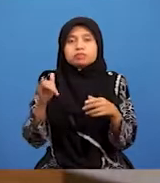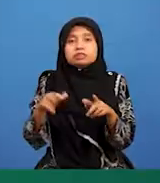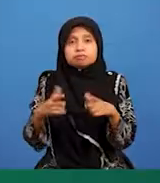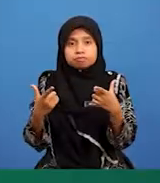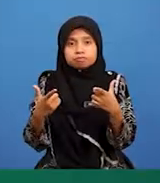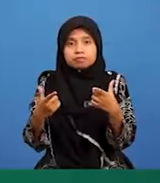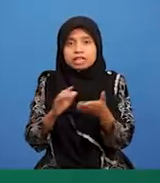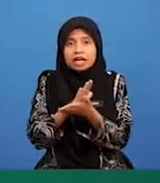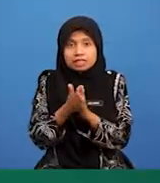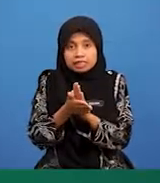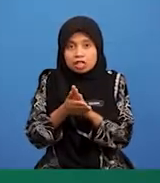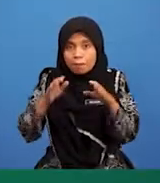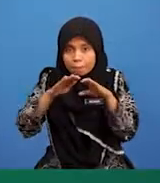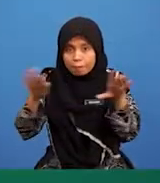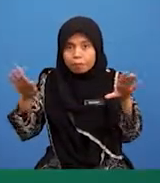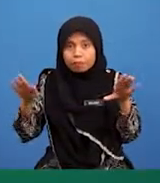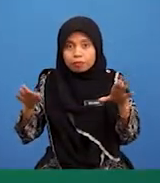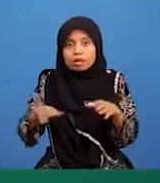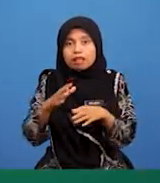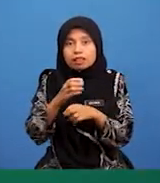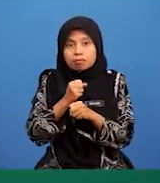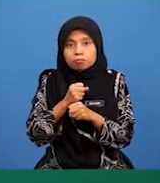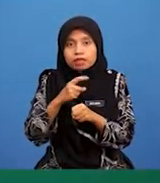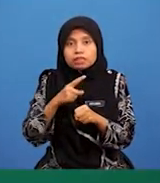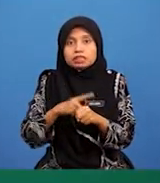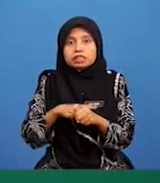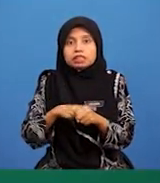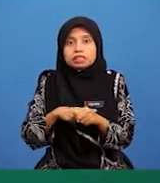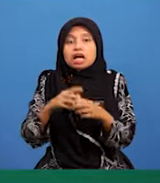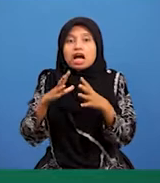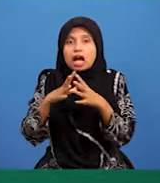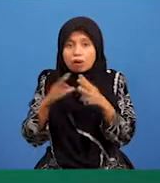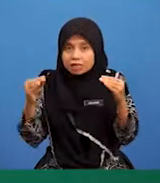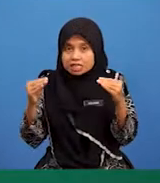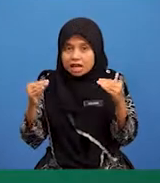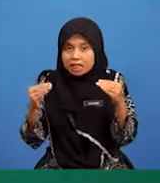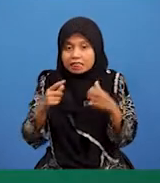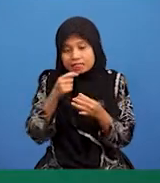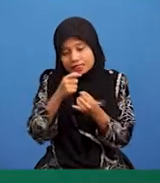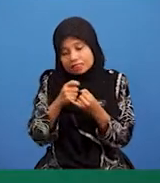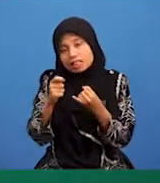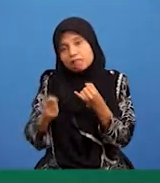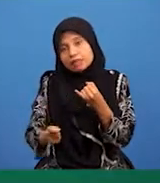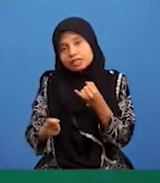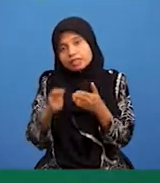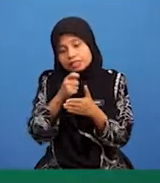Jadi, pembubaran dapatlah didefinisikan sebagai ikatan perkongsian